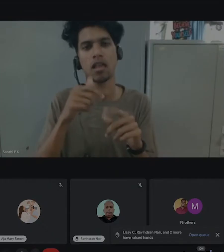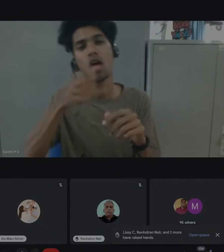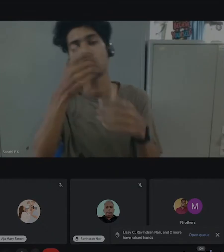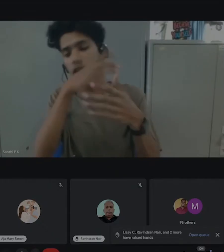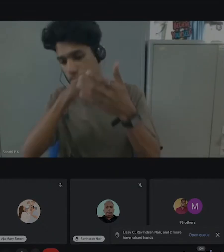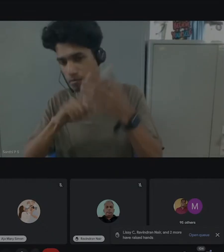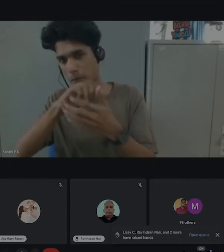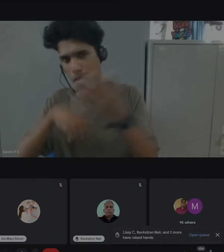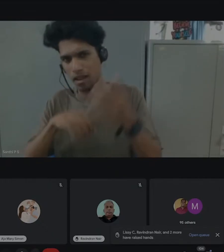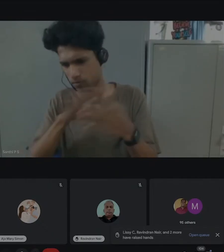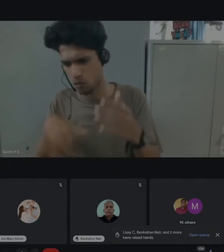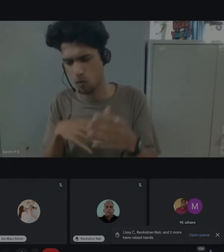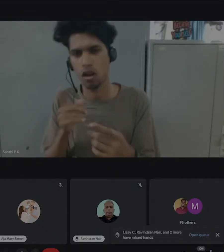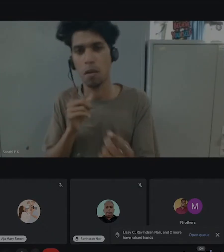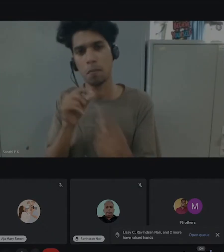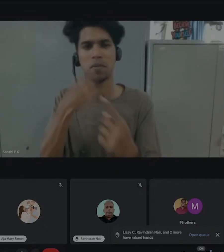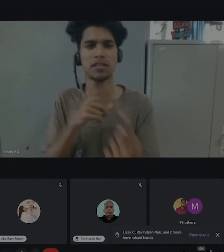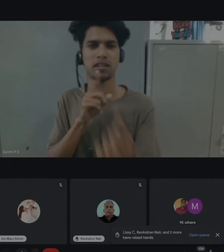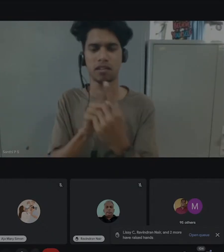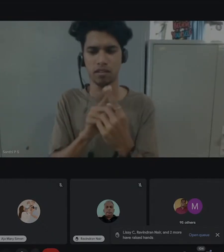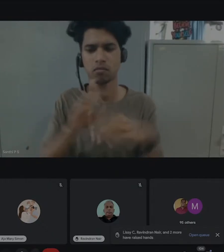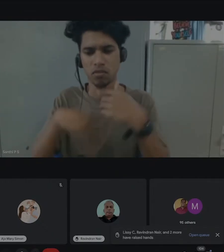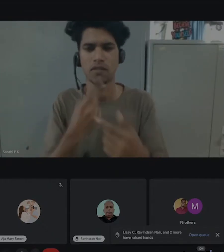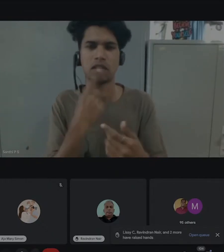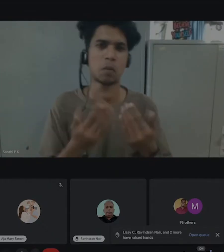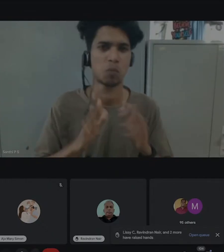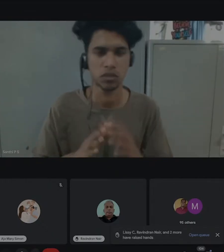മാത്രമേ നമുക്ക് വിശദീകരിക്കാൻ സാധിക്കുകയുള്ളൂ.